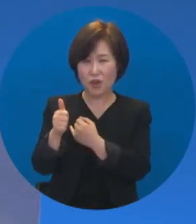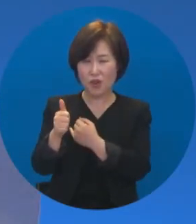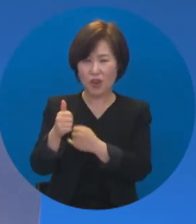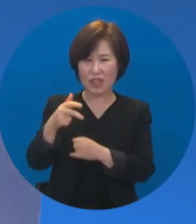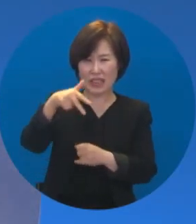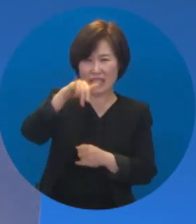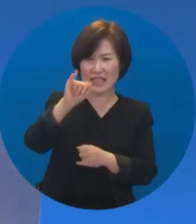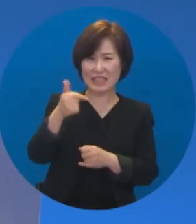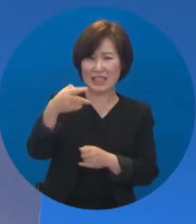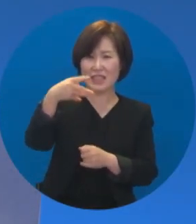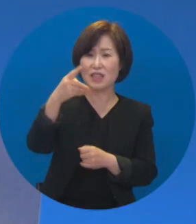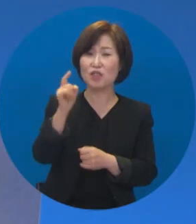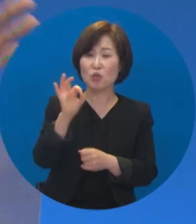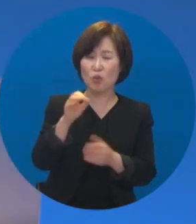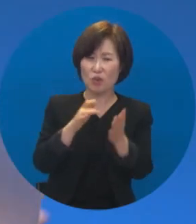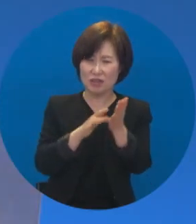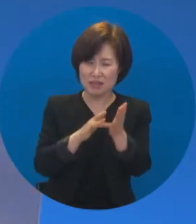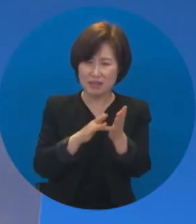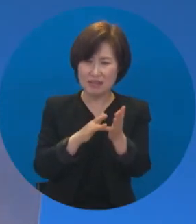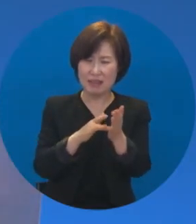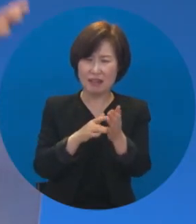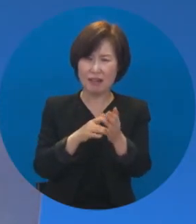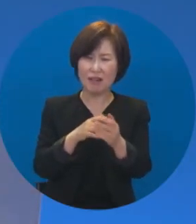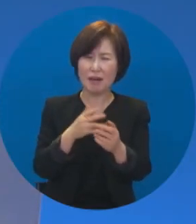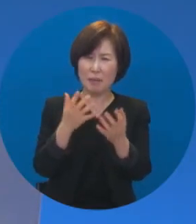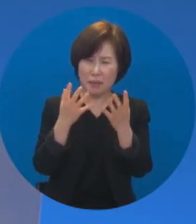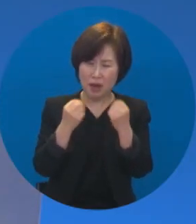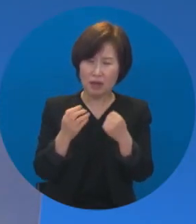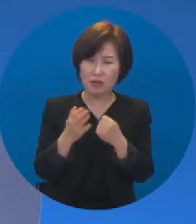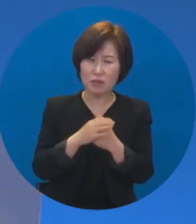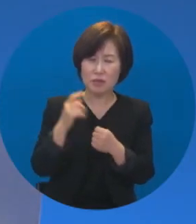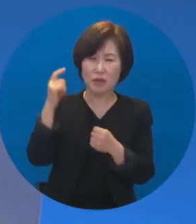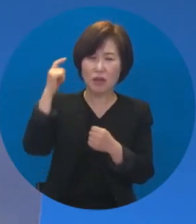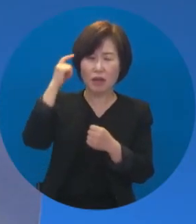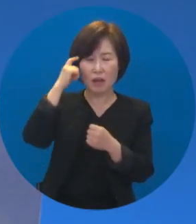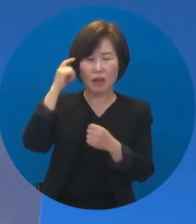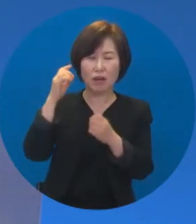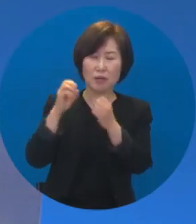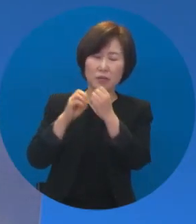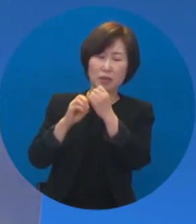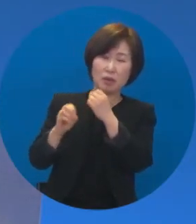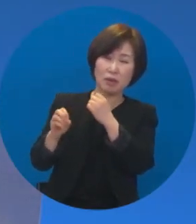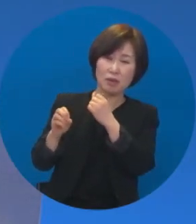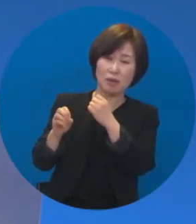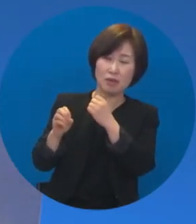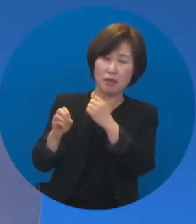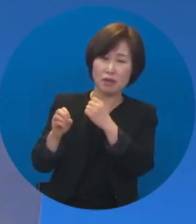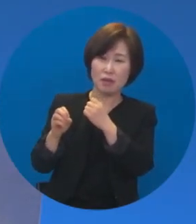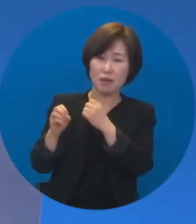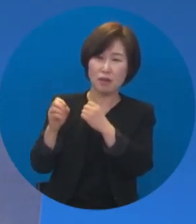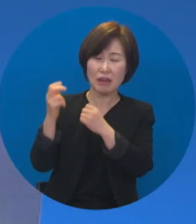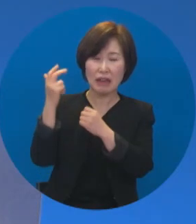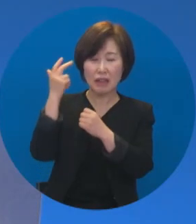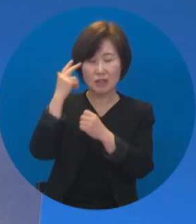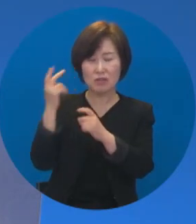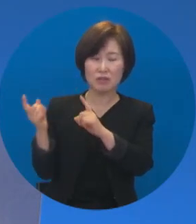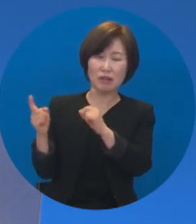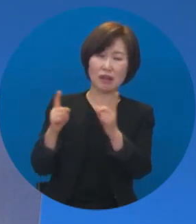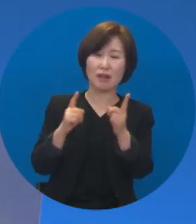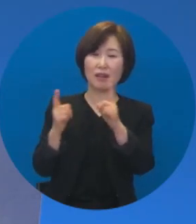붙여서 의식이 왔다 갔다 하던 중에 두 손을 이렇게 올리고, 진통제가 많이 들어가면은 애기 목소리가